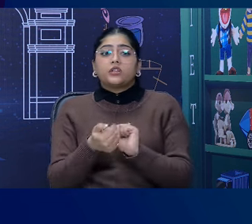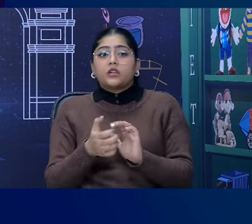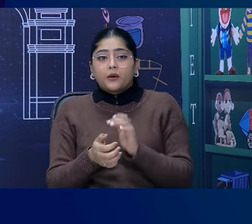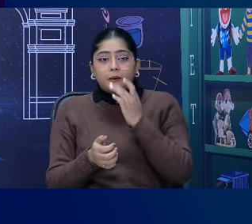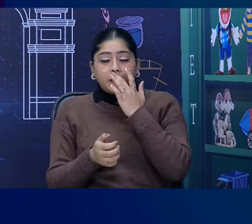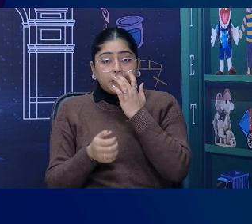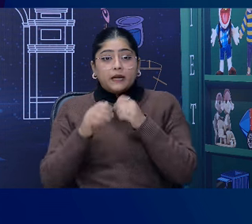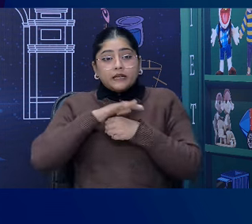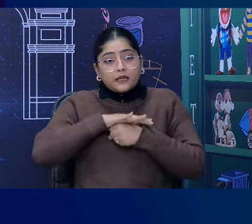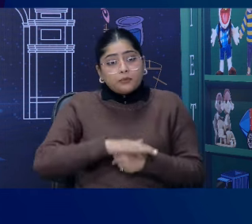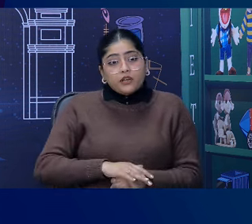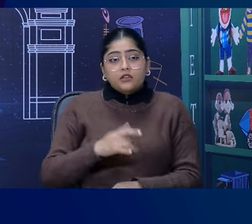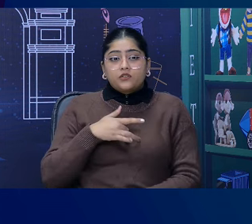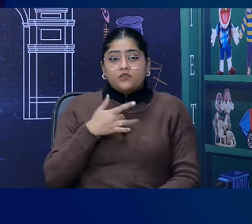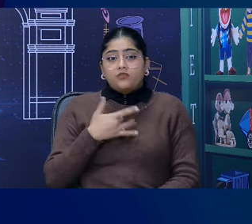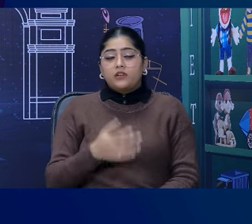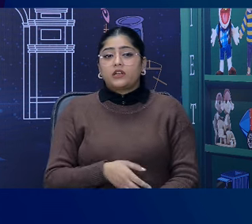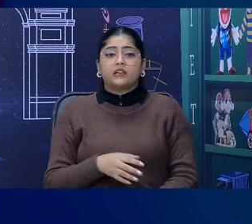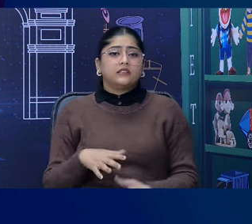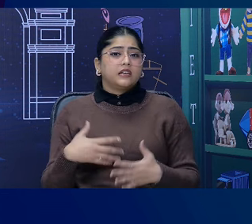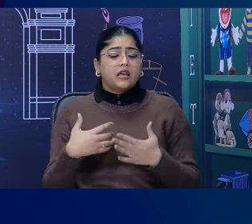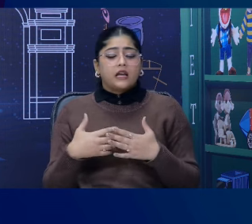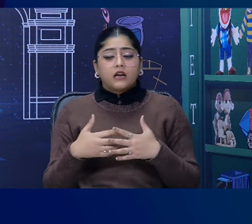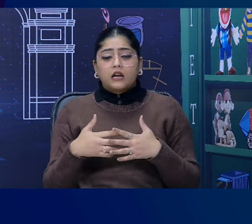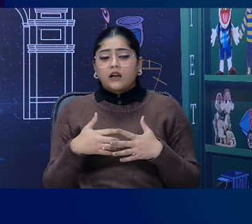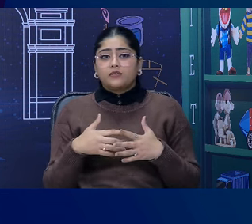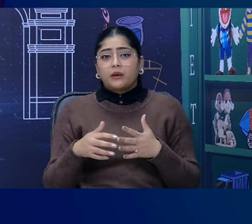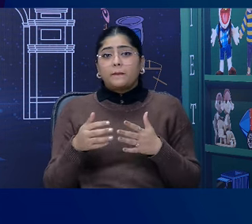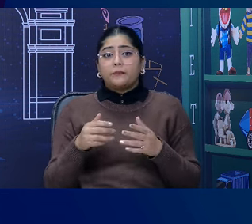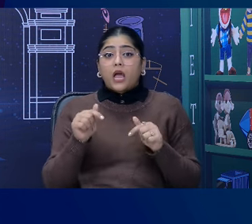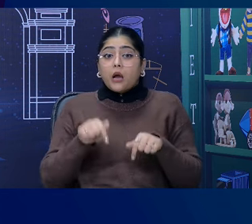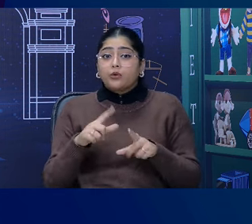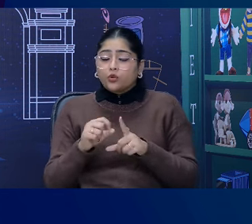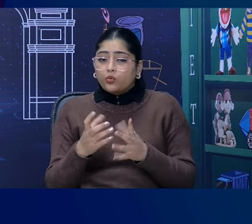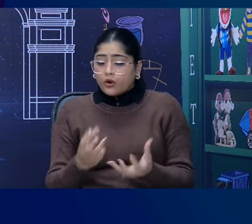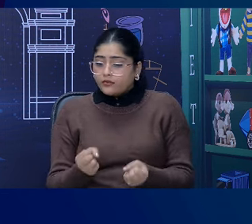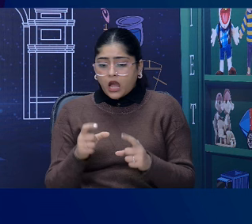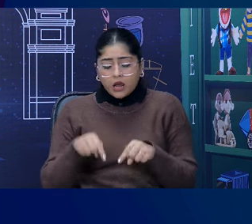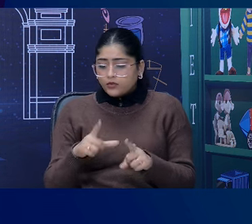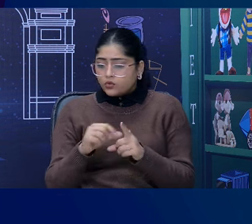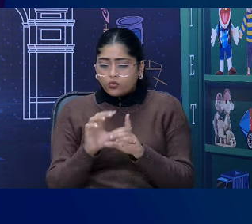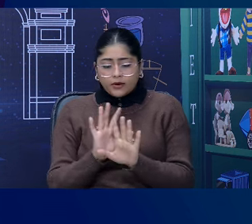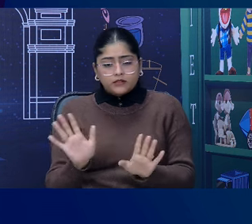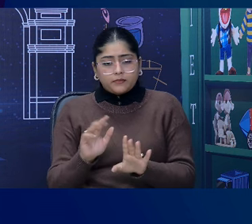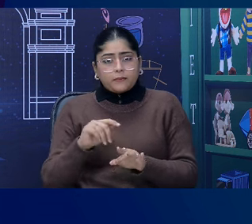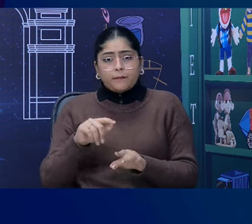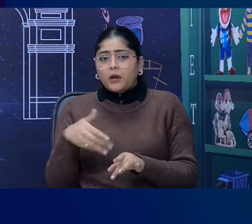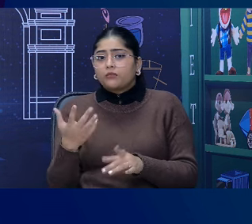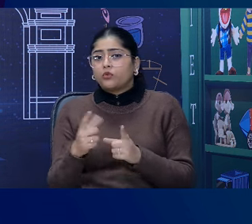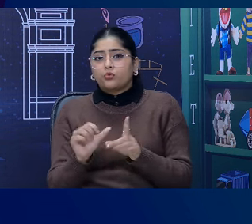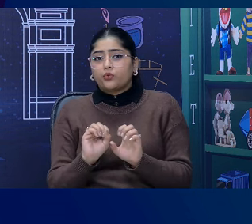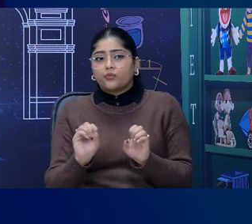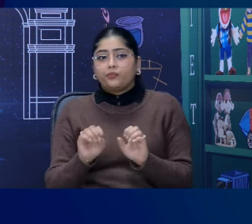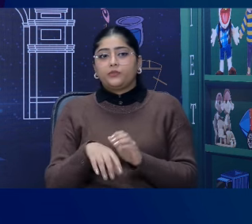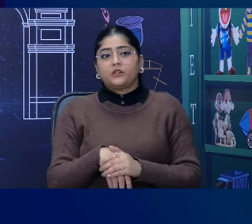कट जाना इंपेशेंस की भाई अभी चाहिए तो अभी ही चाहिए अभी करना है मुझे यह तो मुझे अभी ही करना है फिट्स ऑफ